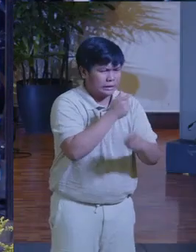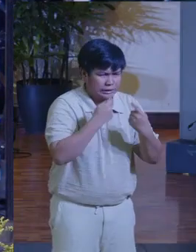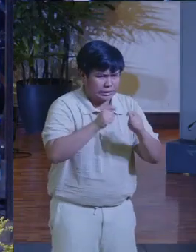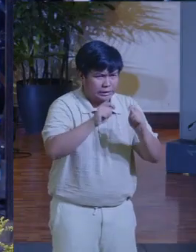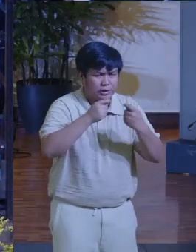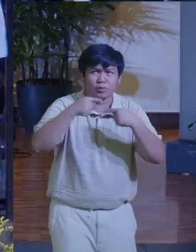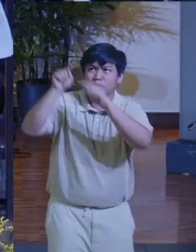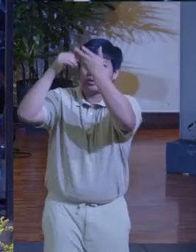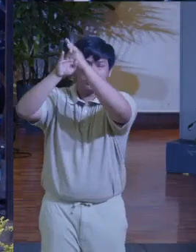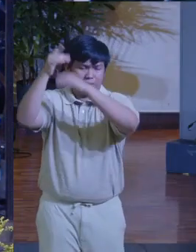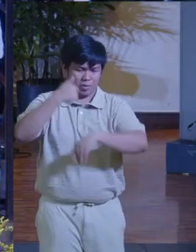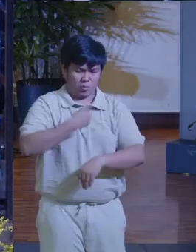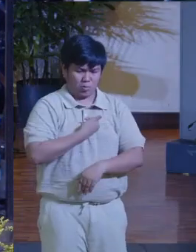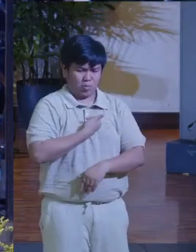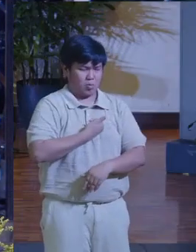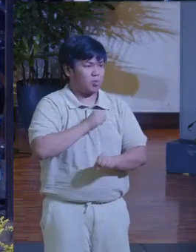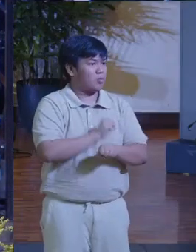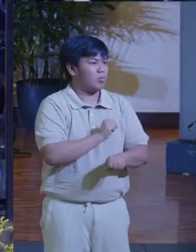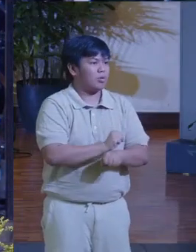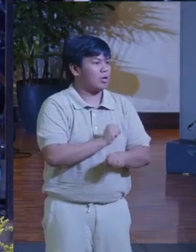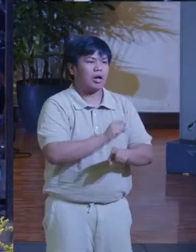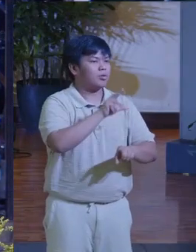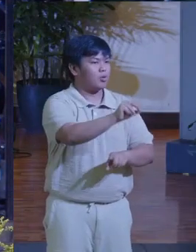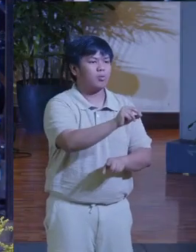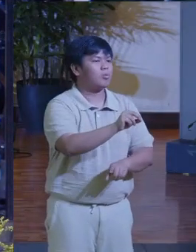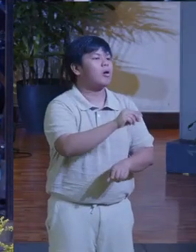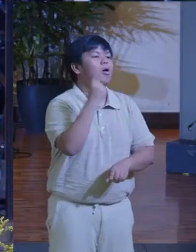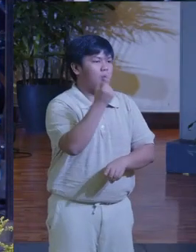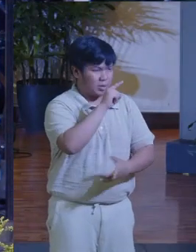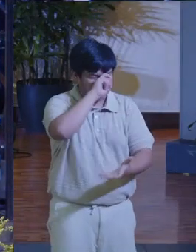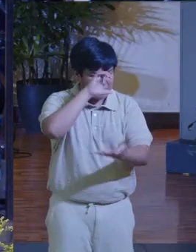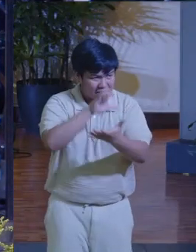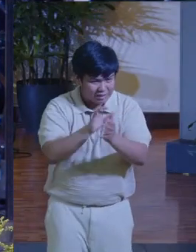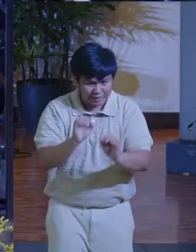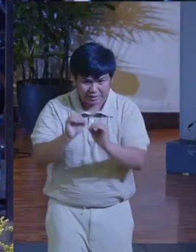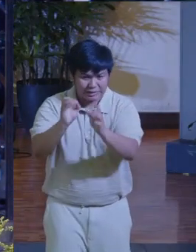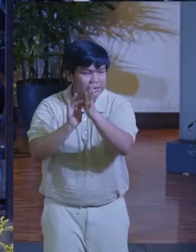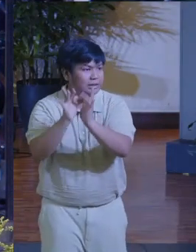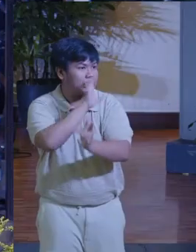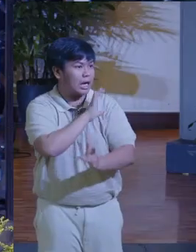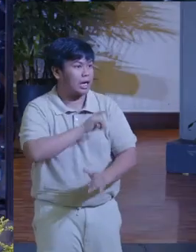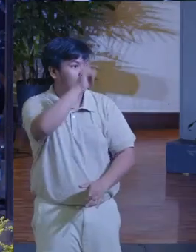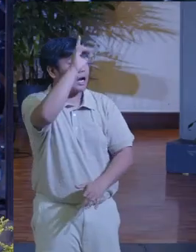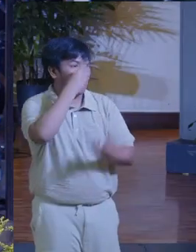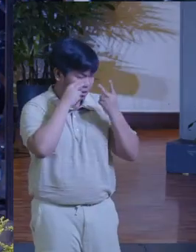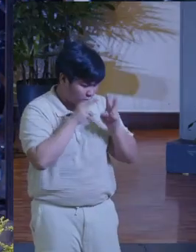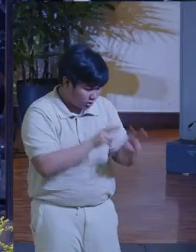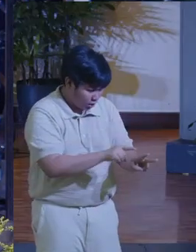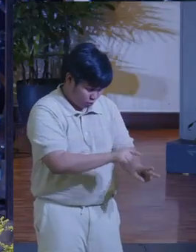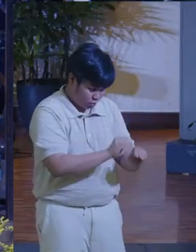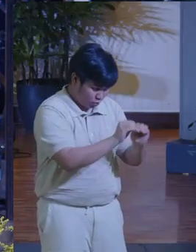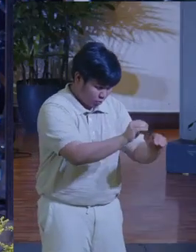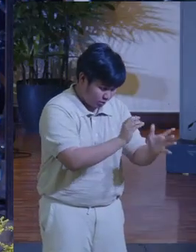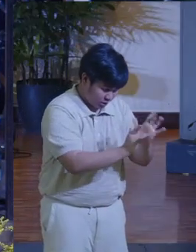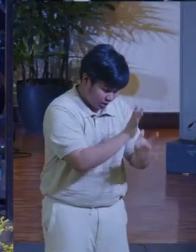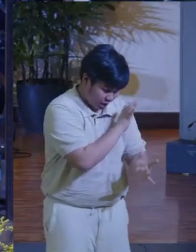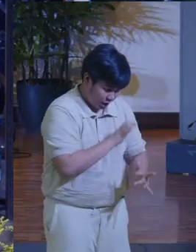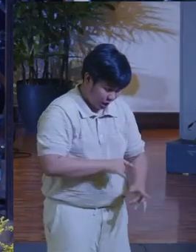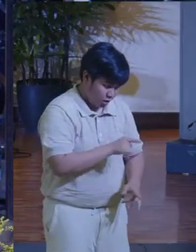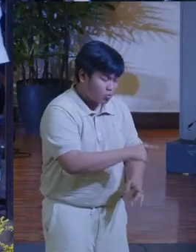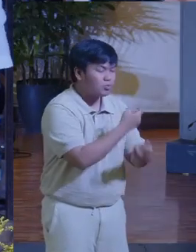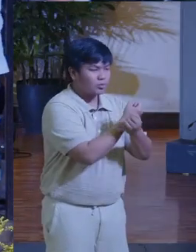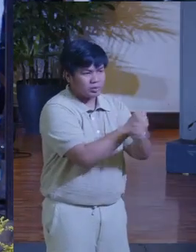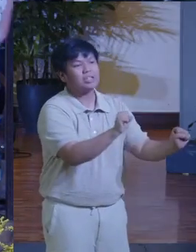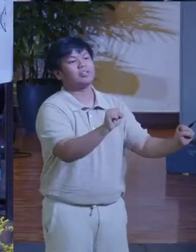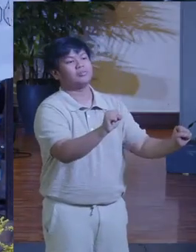ungodly, his faith is counted as righteousness. Sa Romans chapter 4, binibigay pong halimbawa ni Pablo si Abraham. Wala